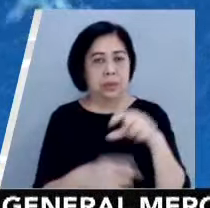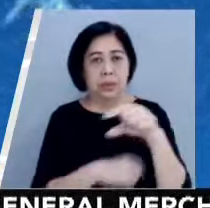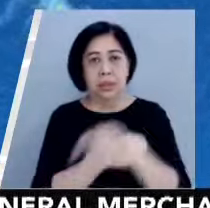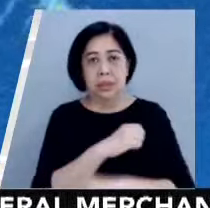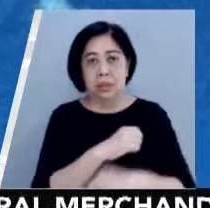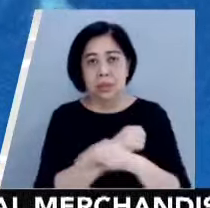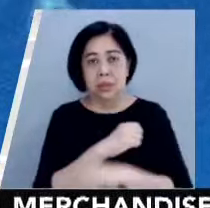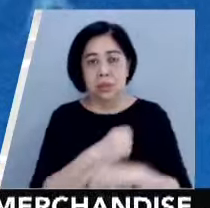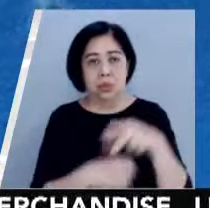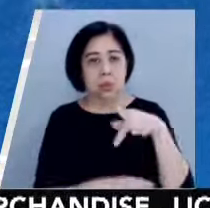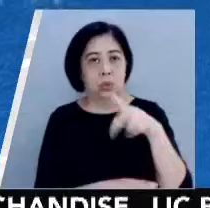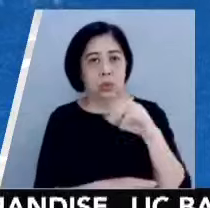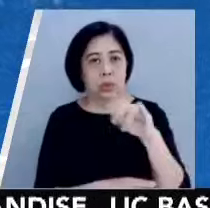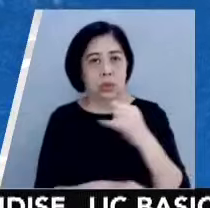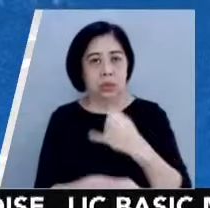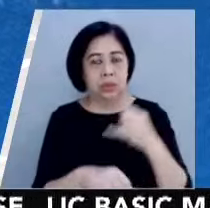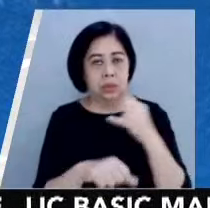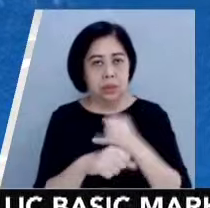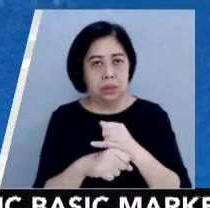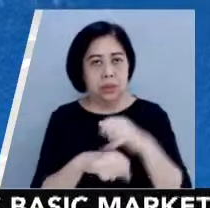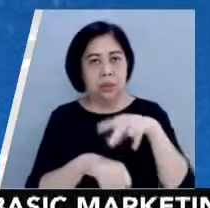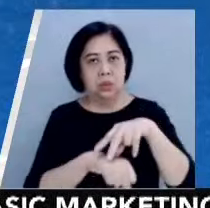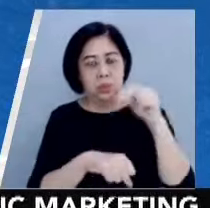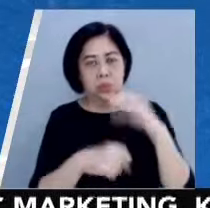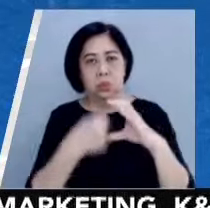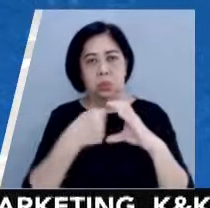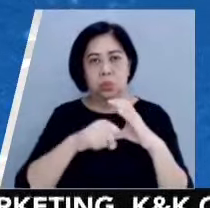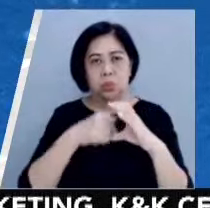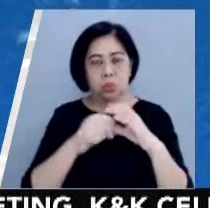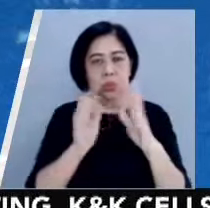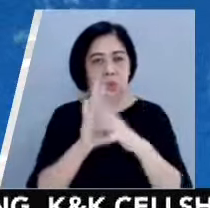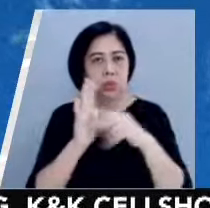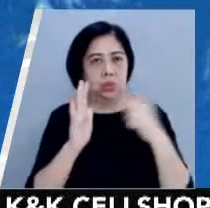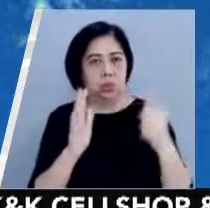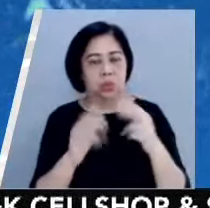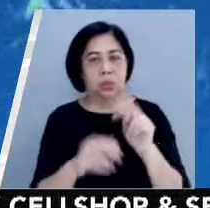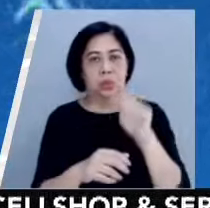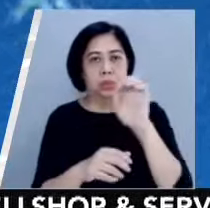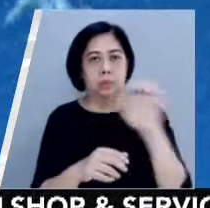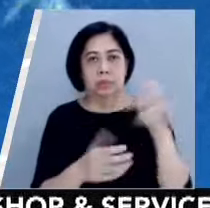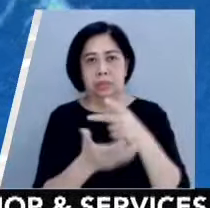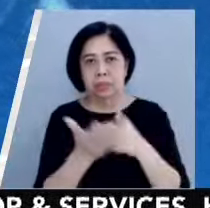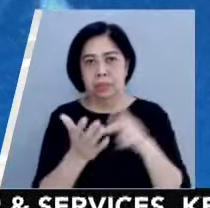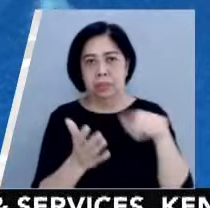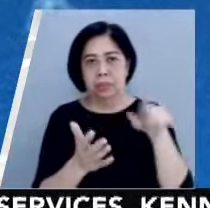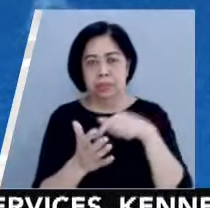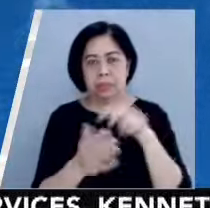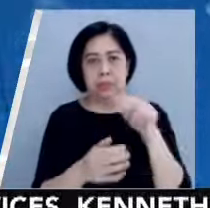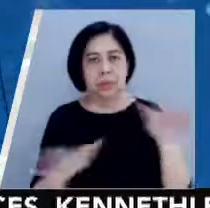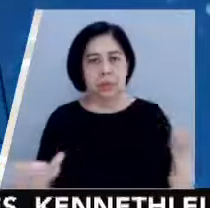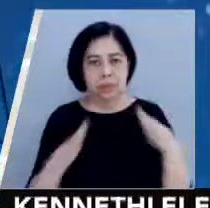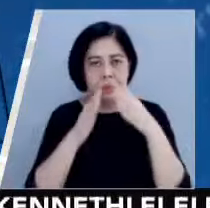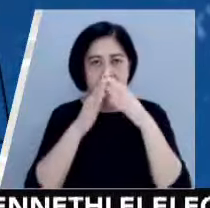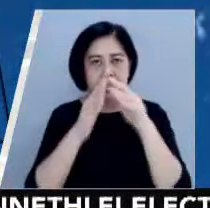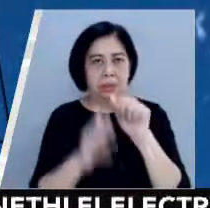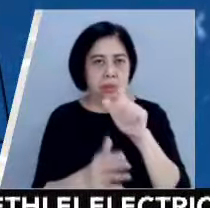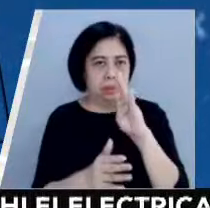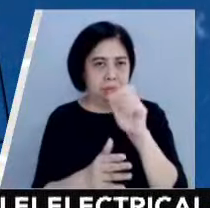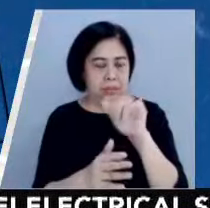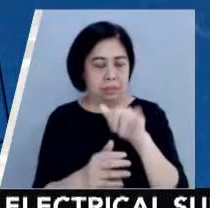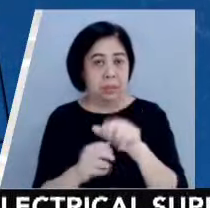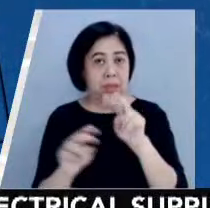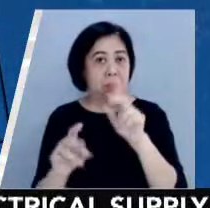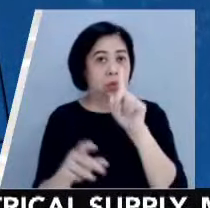Polillo Islands, Camarines Norte, Camarines Sur, Catanduanes at northeastern portion ng Albay. Huling namataan ang bagyo